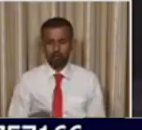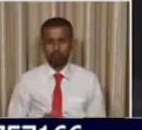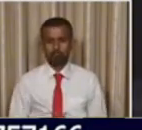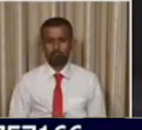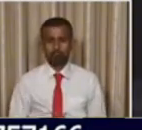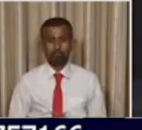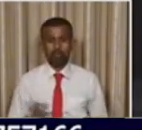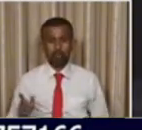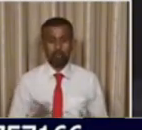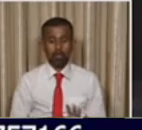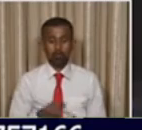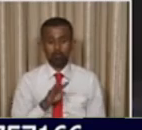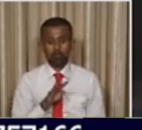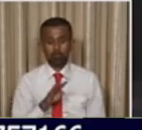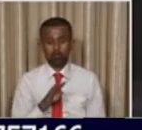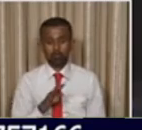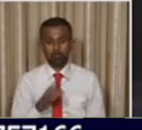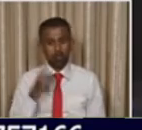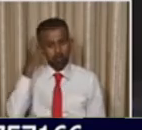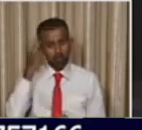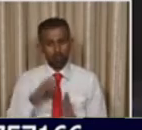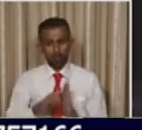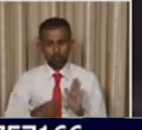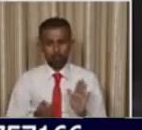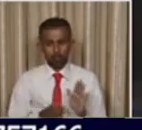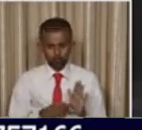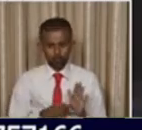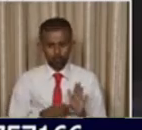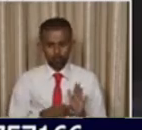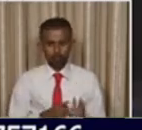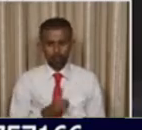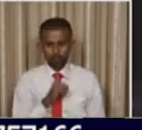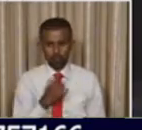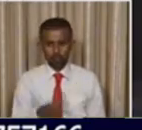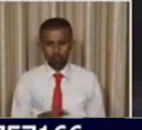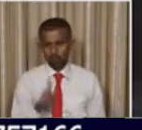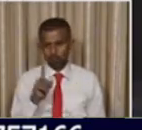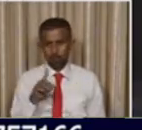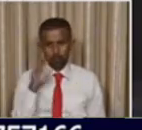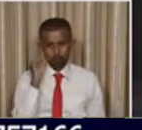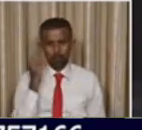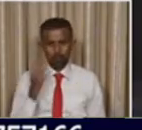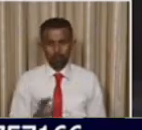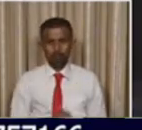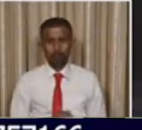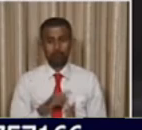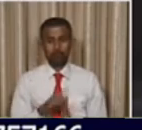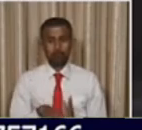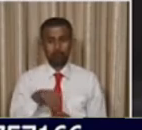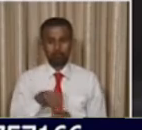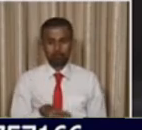கருப்பு ஜூலைக்காக நீங்கள் மன்னிப்பு கோரியிருக்கின்றீர்கள். அதிலிருந்து நீங்கள் ஒரு விடயத்தை ஏற்றுக்கொண்டிருக்கின்றீர்கள். இந்த நாட்டிலே அது ஒரு பாரியொரு பாதிப்பு ஏற்படுத்தியிருக்கிறது என்று